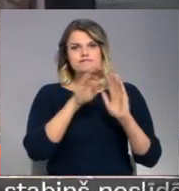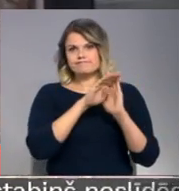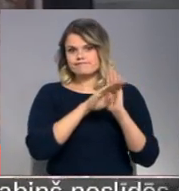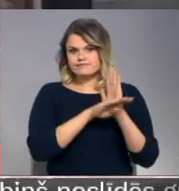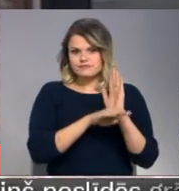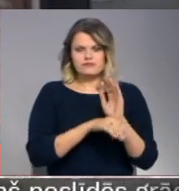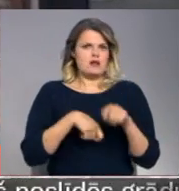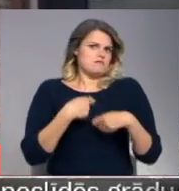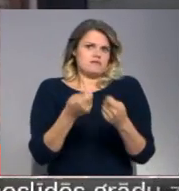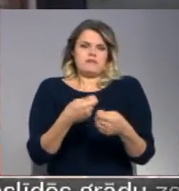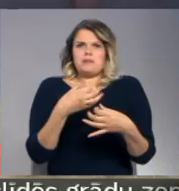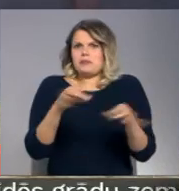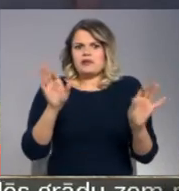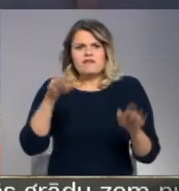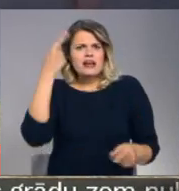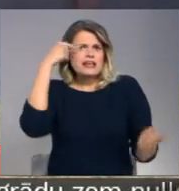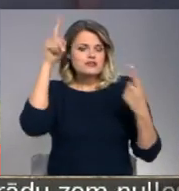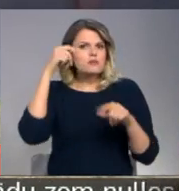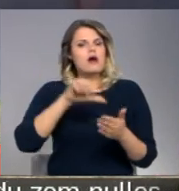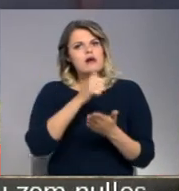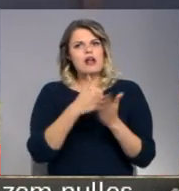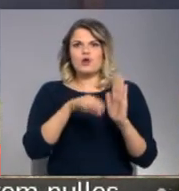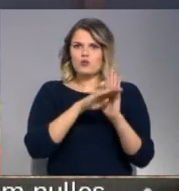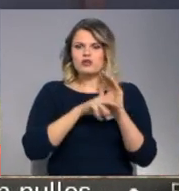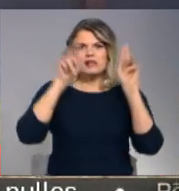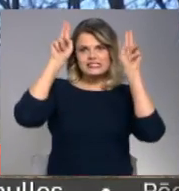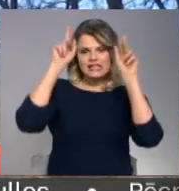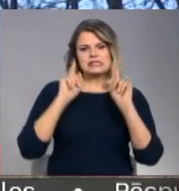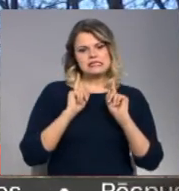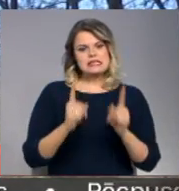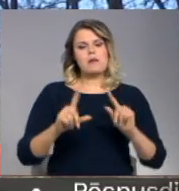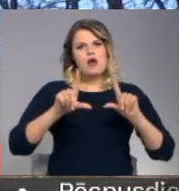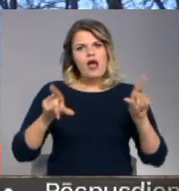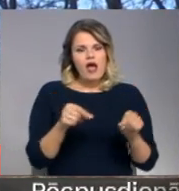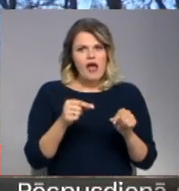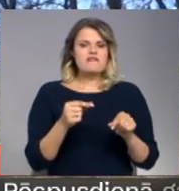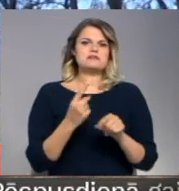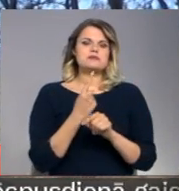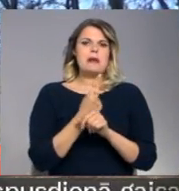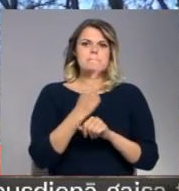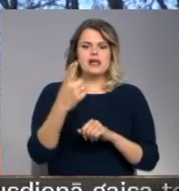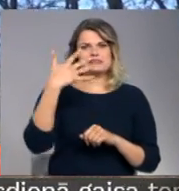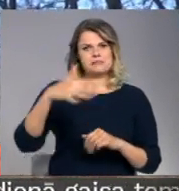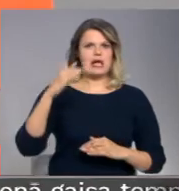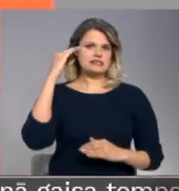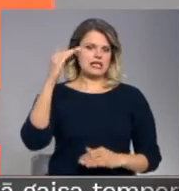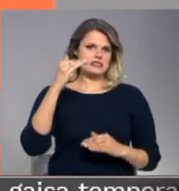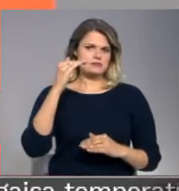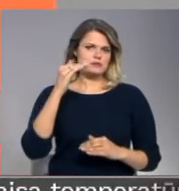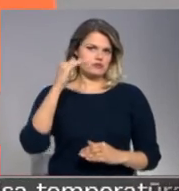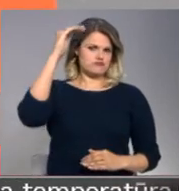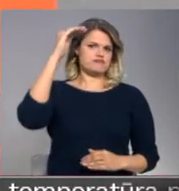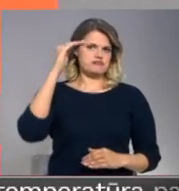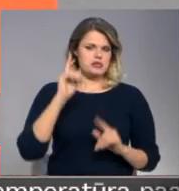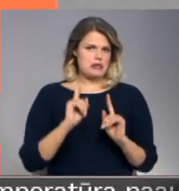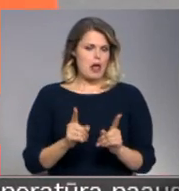vaļu fantāzijas lidojumam. Nosacījums bijis tikai viens. Zaķim jābūt vismaz pusotru metru augstam. Bet ir